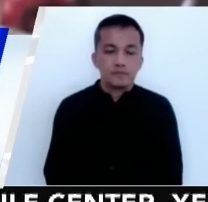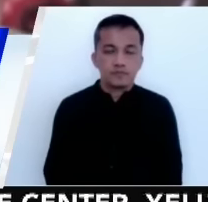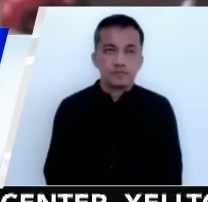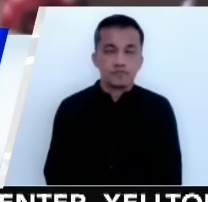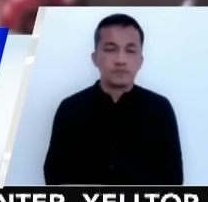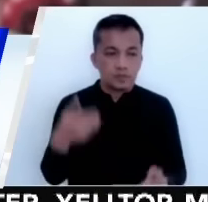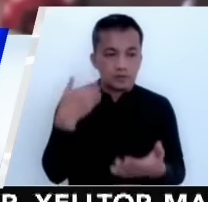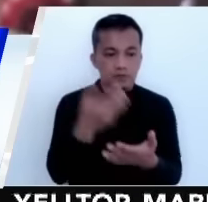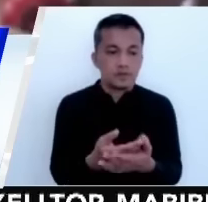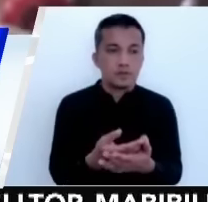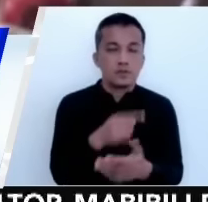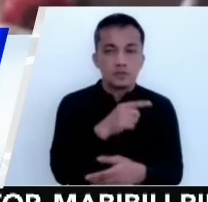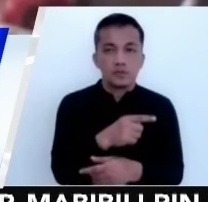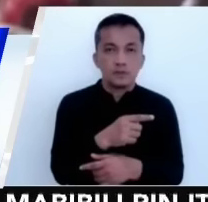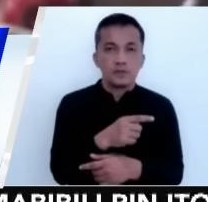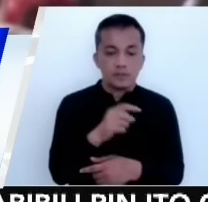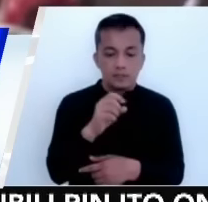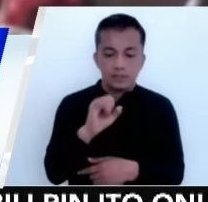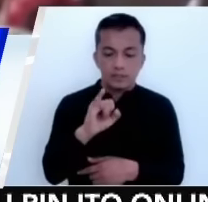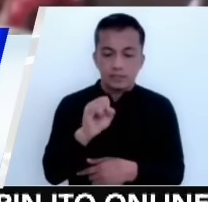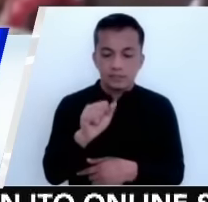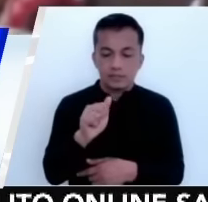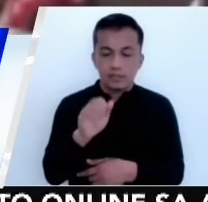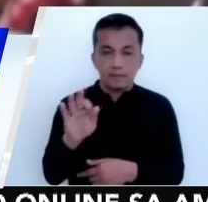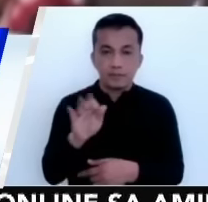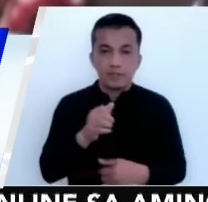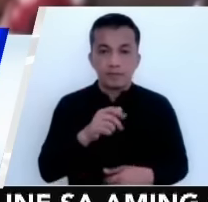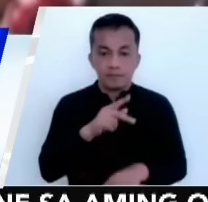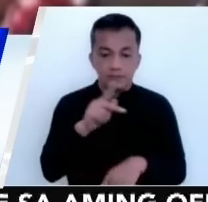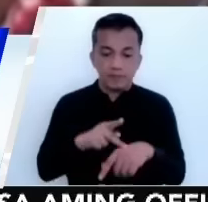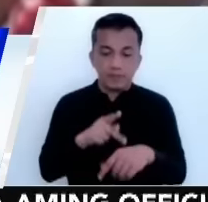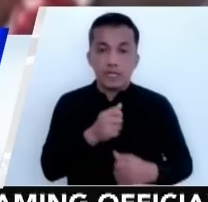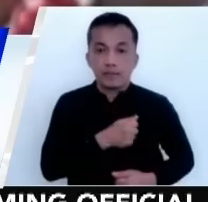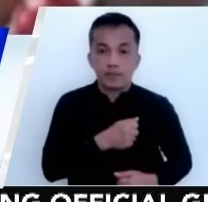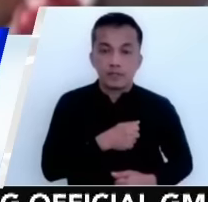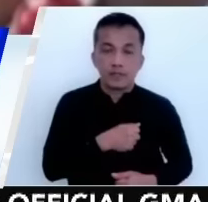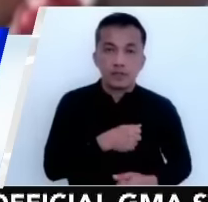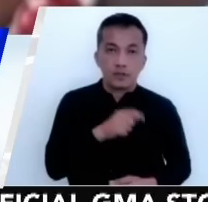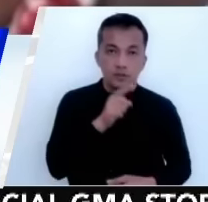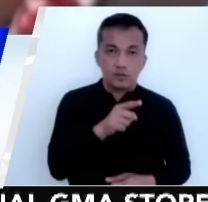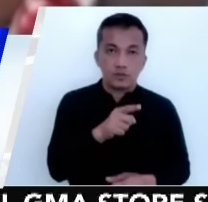mga ISAP ng Philippine Army, ay yun na rin ang time na